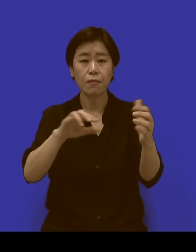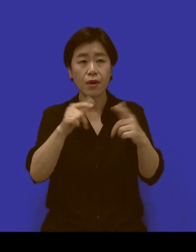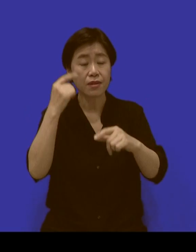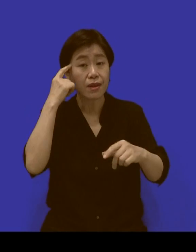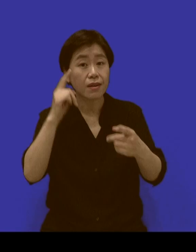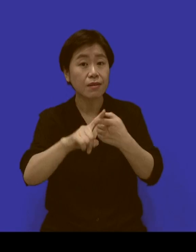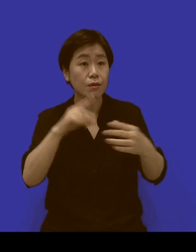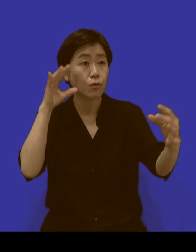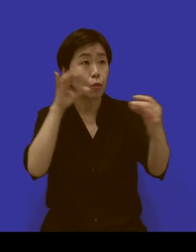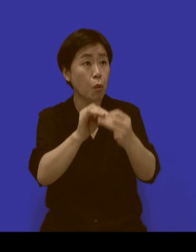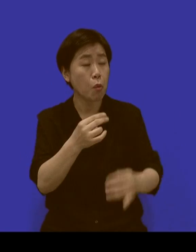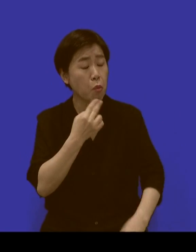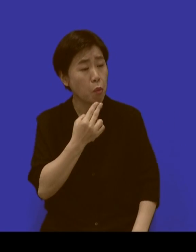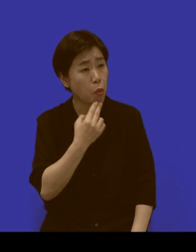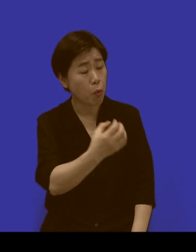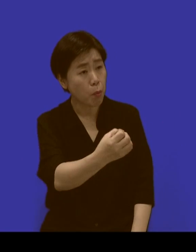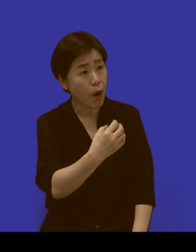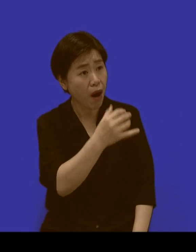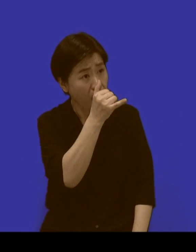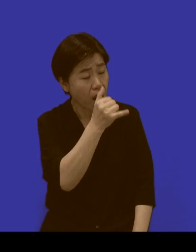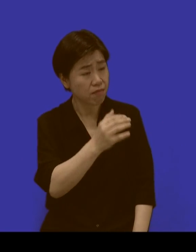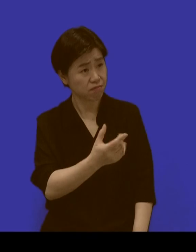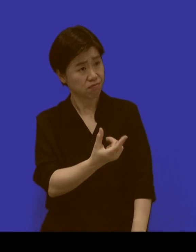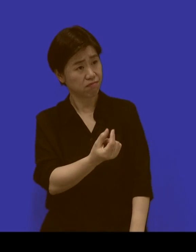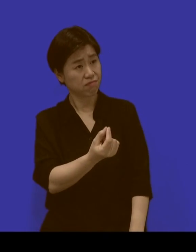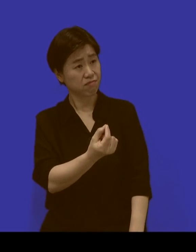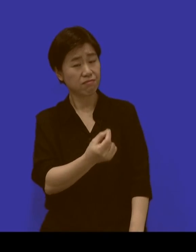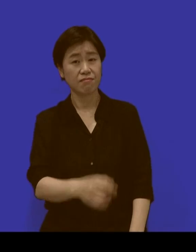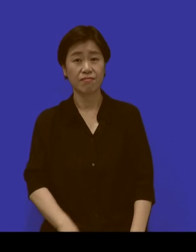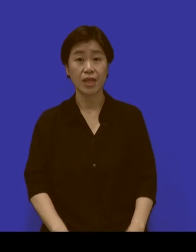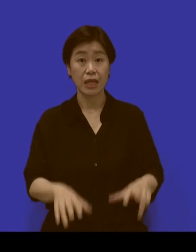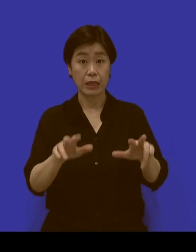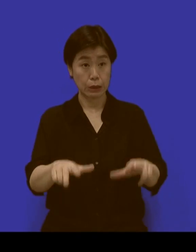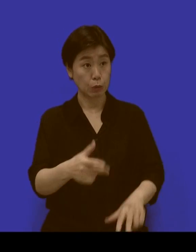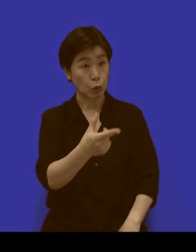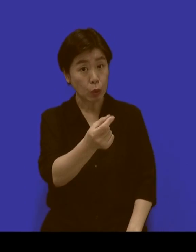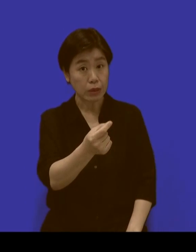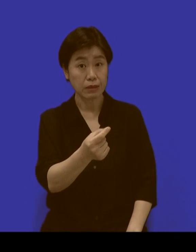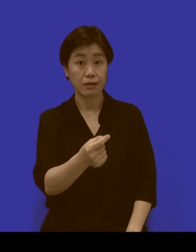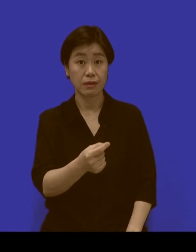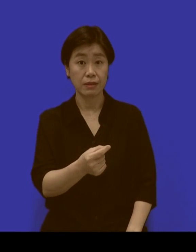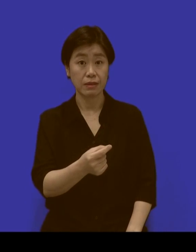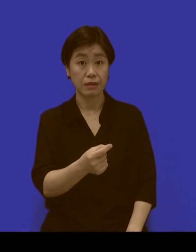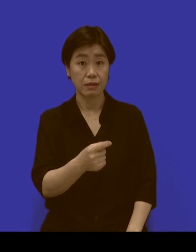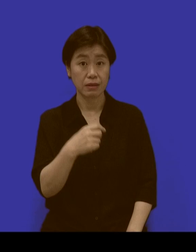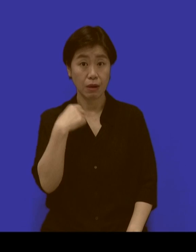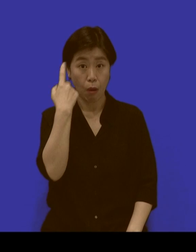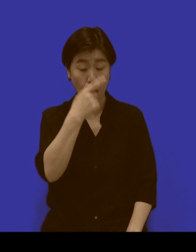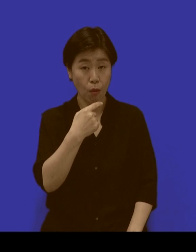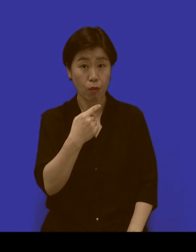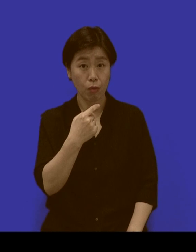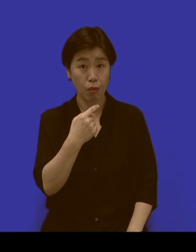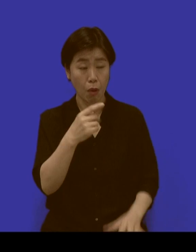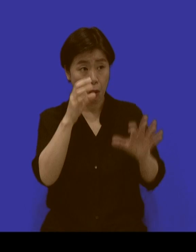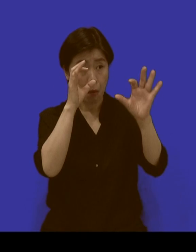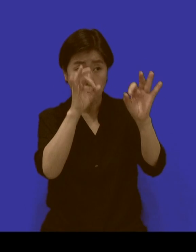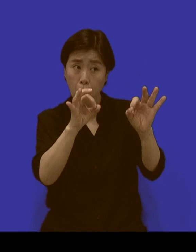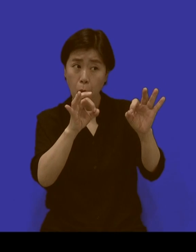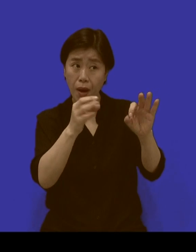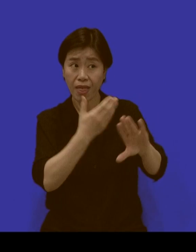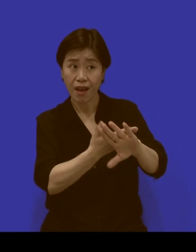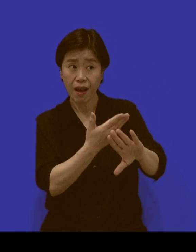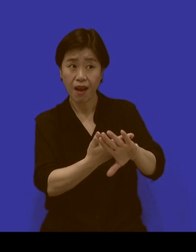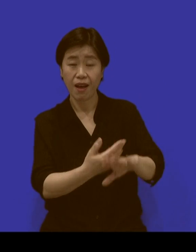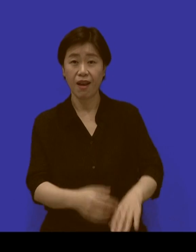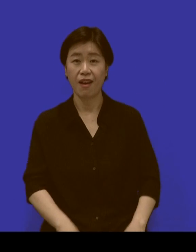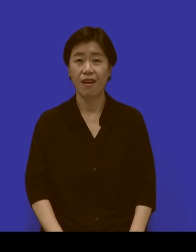네. 1%도 1%도 상상이 안 되는. 돼요. 지금도 그럼 소시오패스처럼 가면 쓰고 있는 거 아닙니까? 이게 다 이제